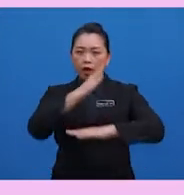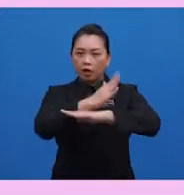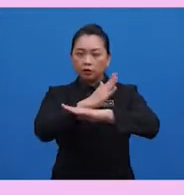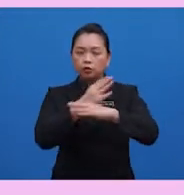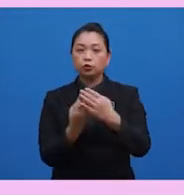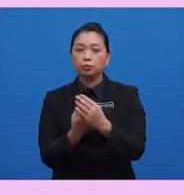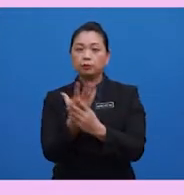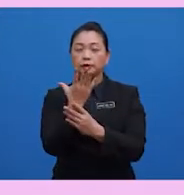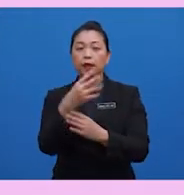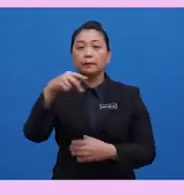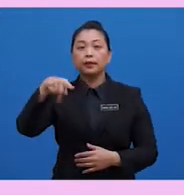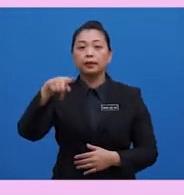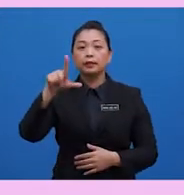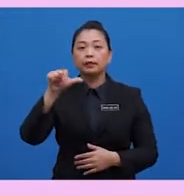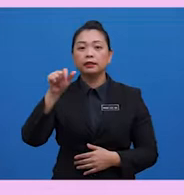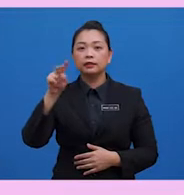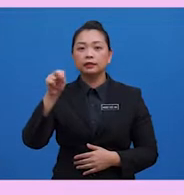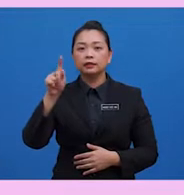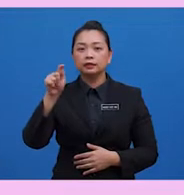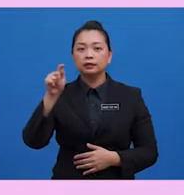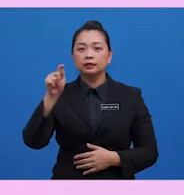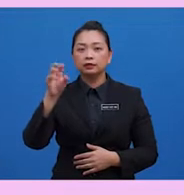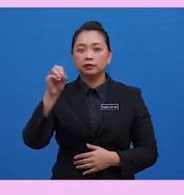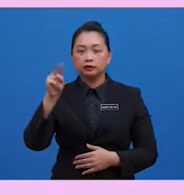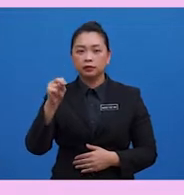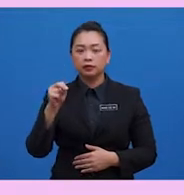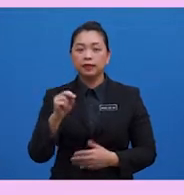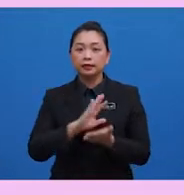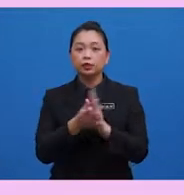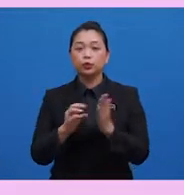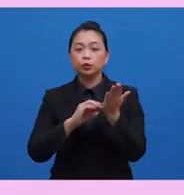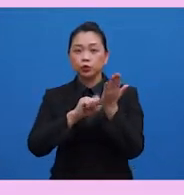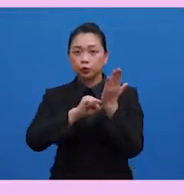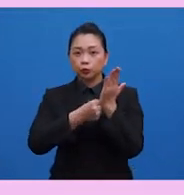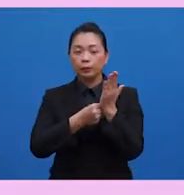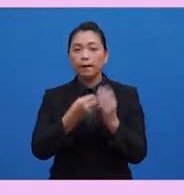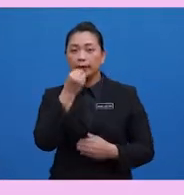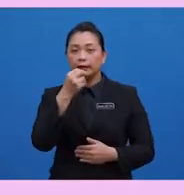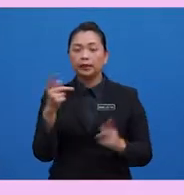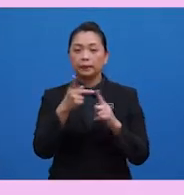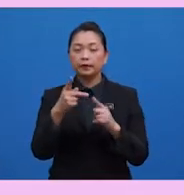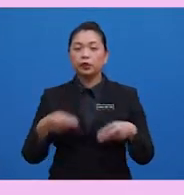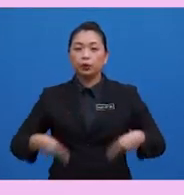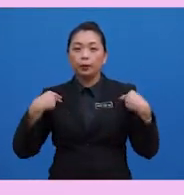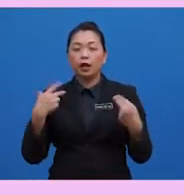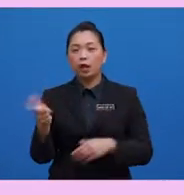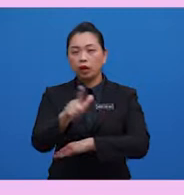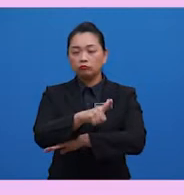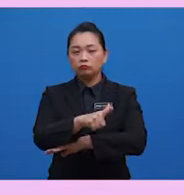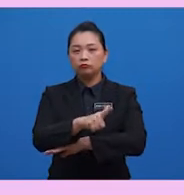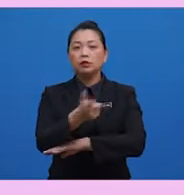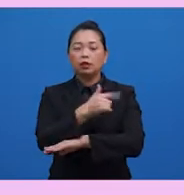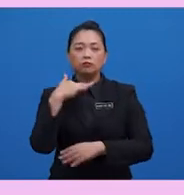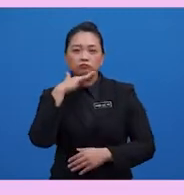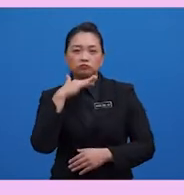plankton yang menjadi sumber makanan utama kepada hidupan laut. Air laut yang tercemar akan